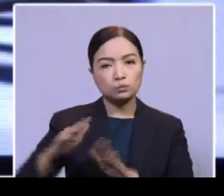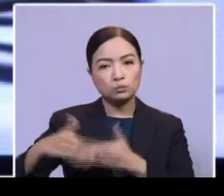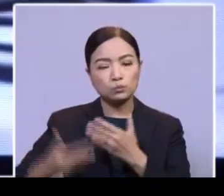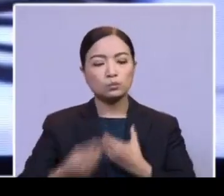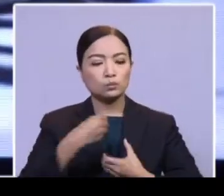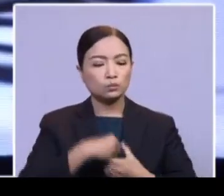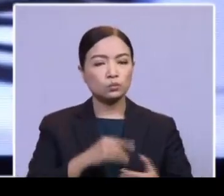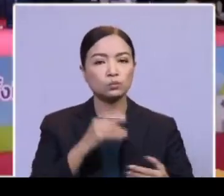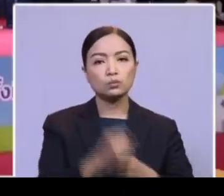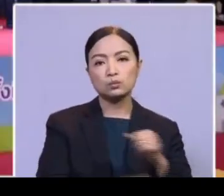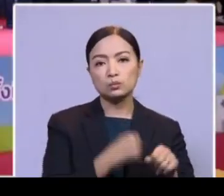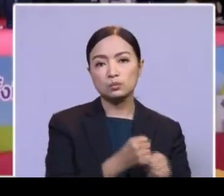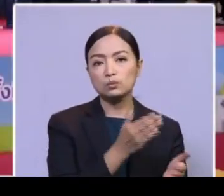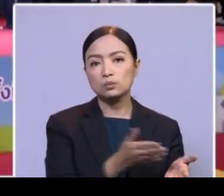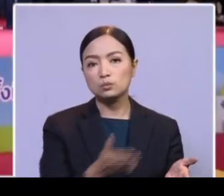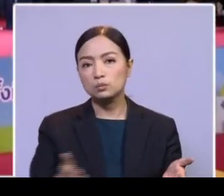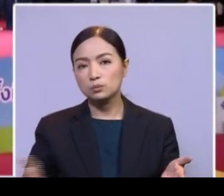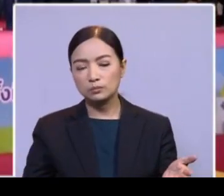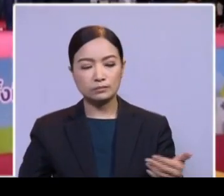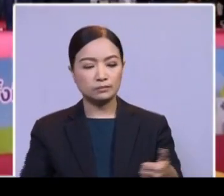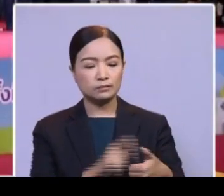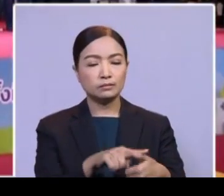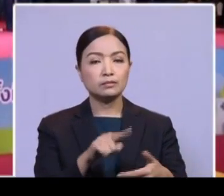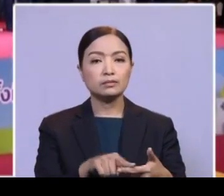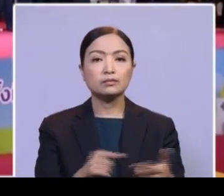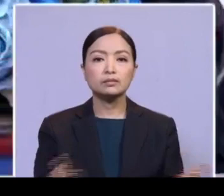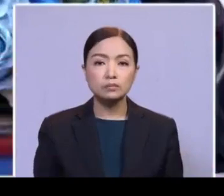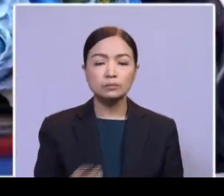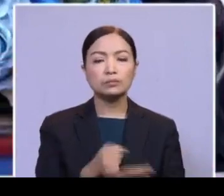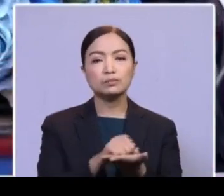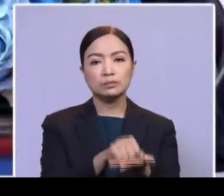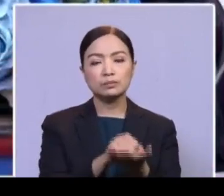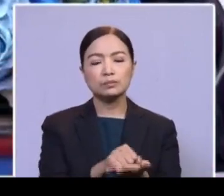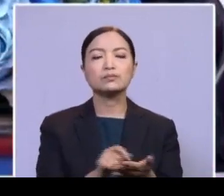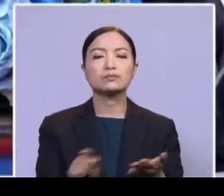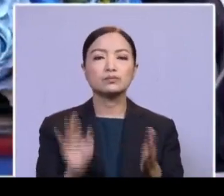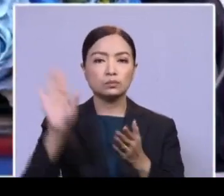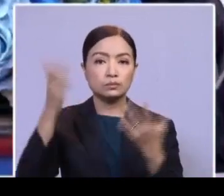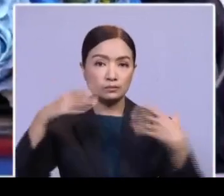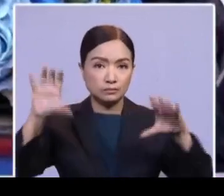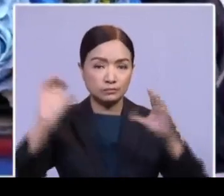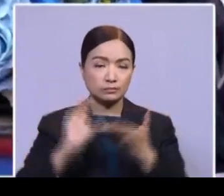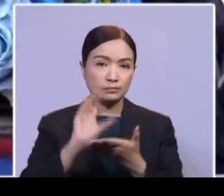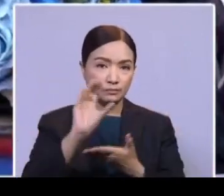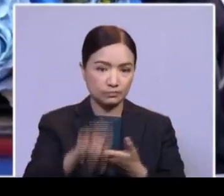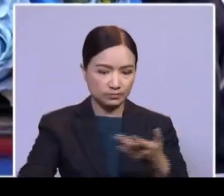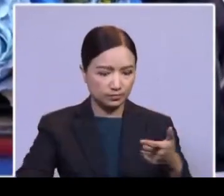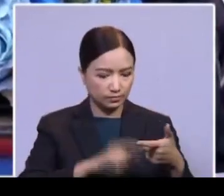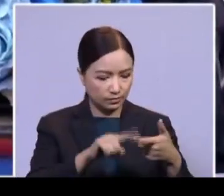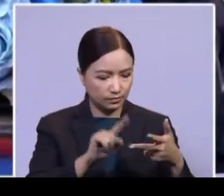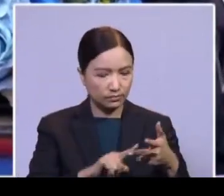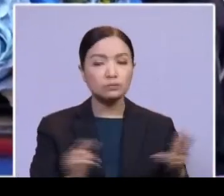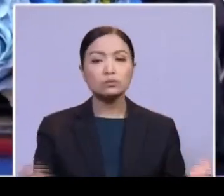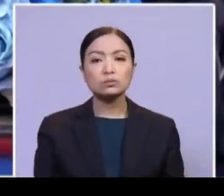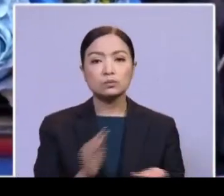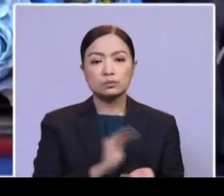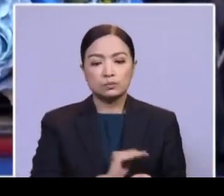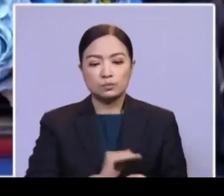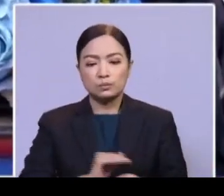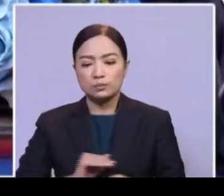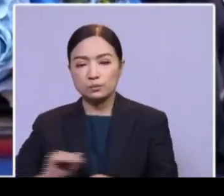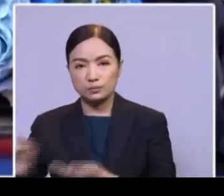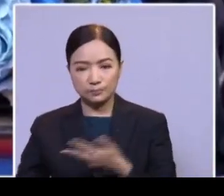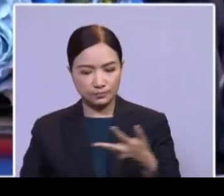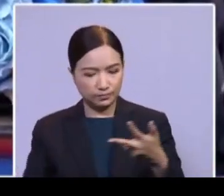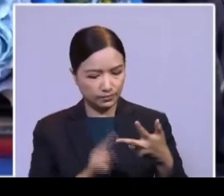ทุกช่วงวัย 2เงื่อนอุดหนุนและบริการที่จำเป็นจากภาครัฐ 3ส่งเสริมการออมระยะยาว 4การเข้า